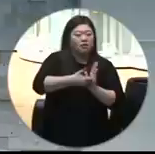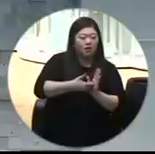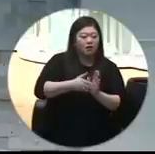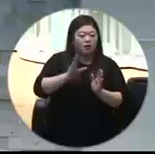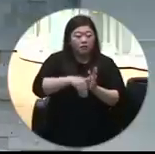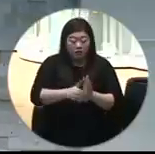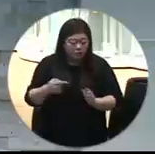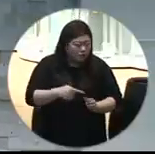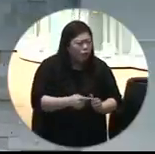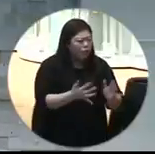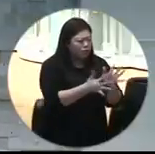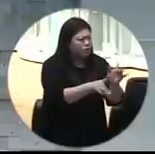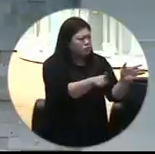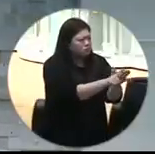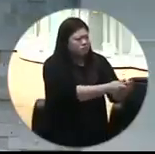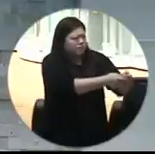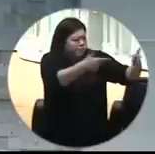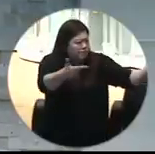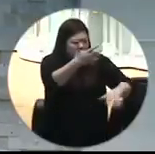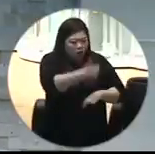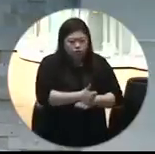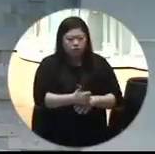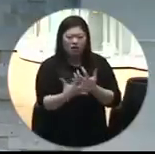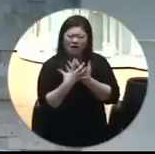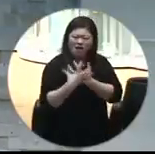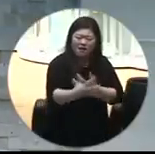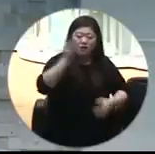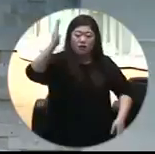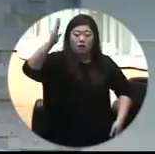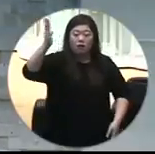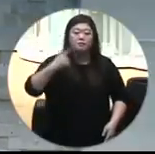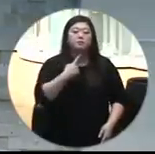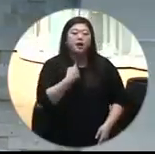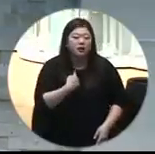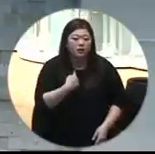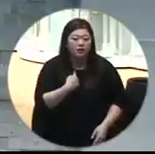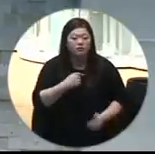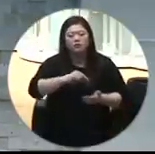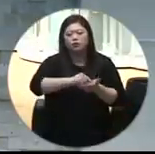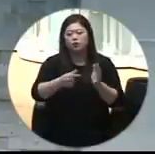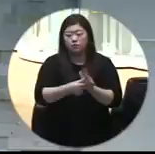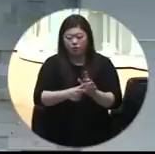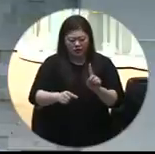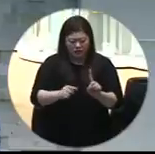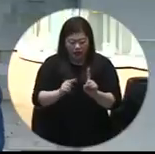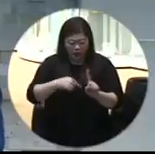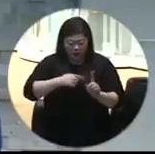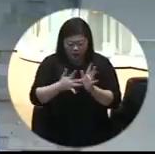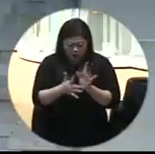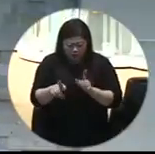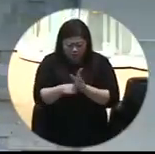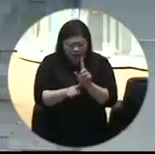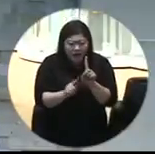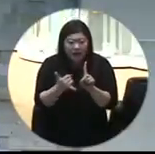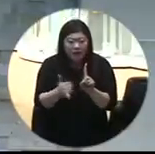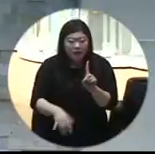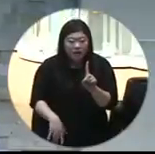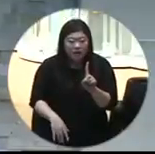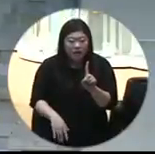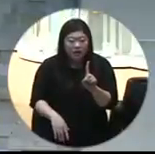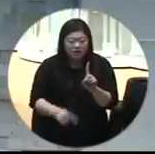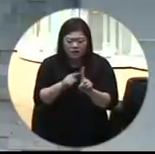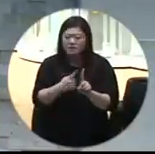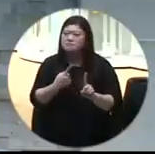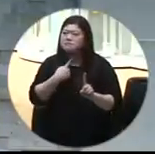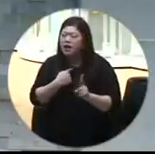해서 집회를 이 거라사 지역에서. 그 정도로 막 예수님 떠나고 났지만 자기가 처음 있으니까